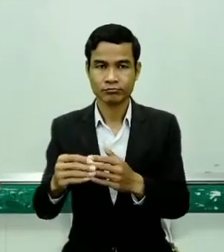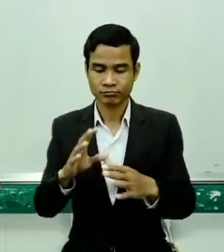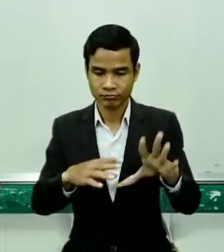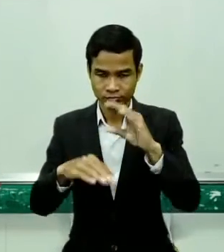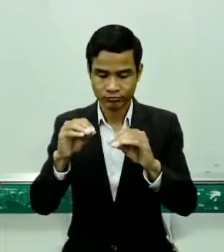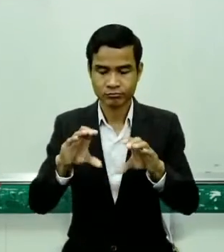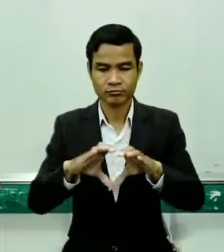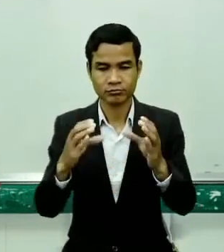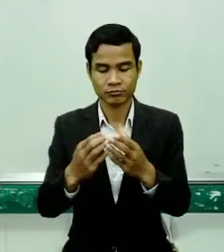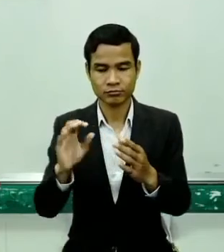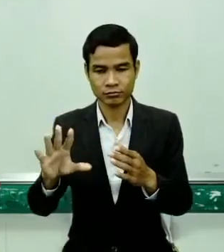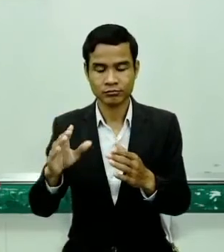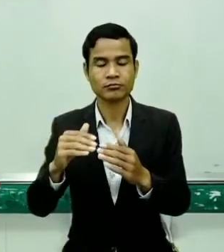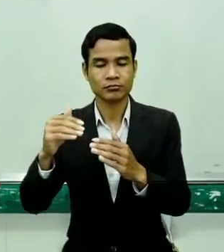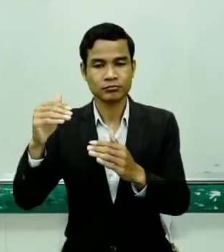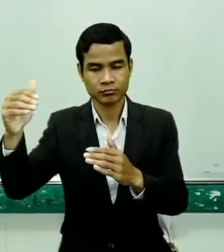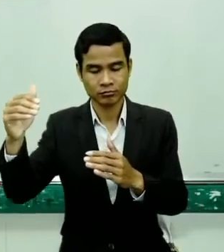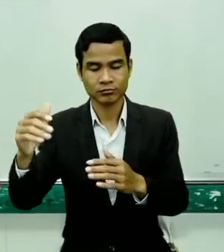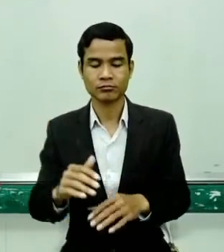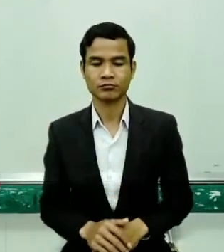tiệt. Chà.